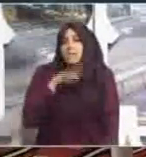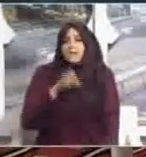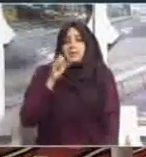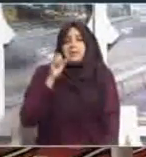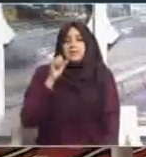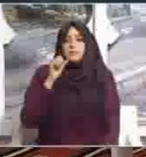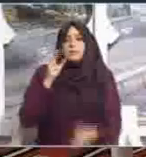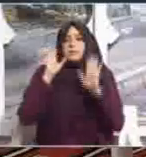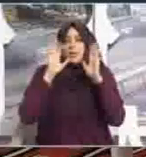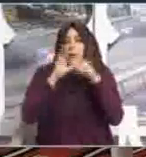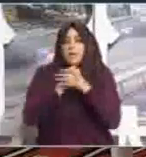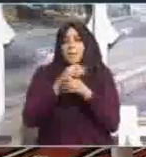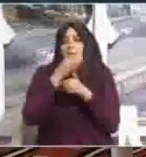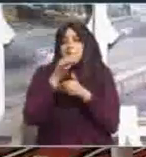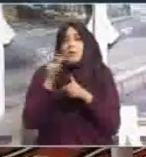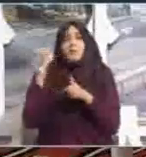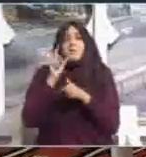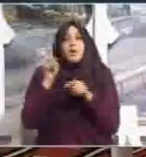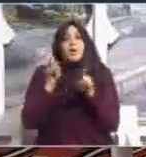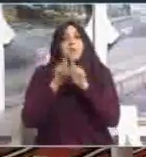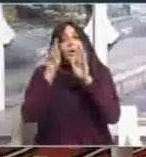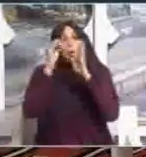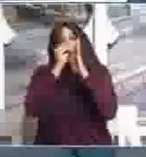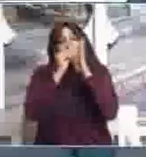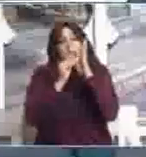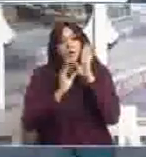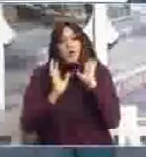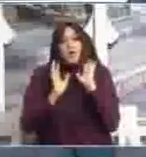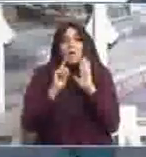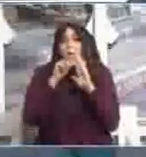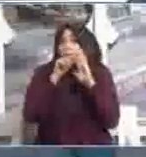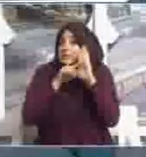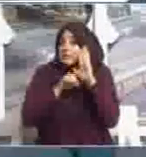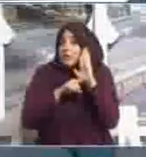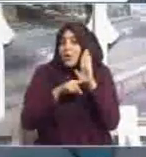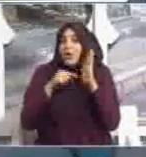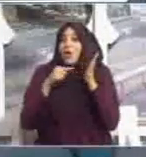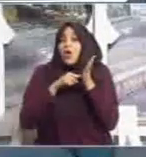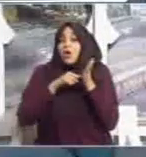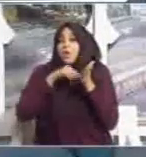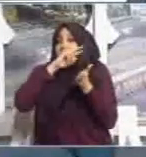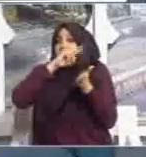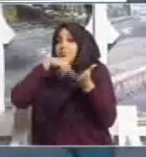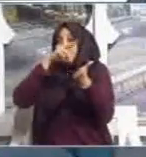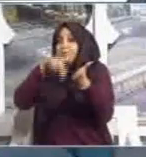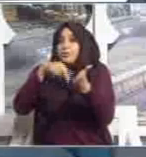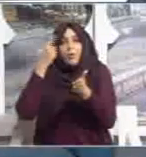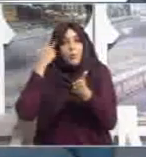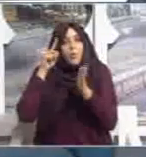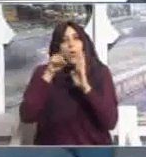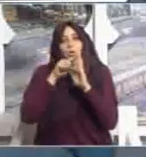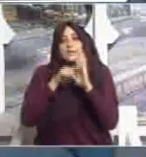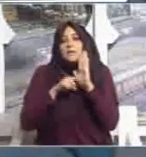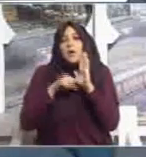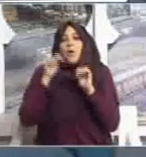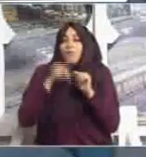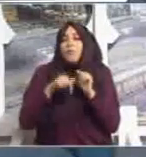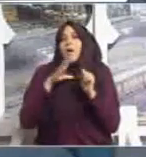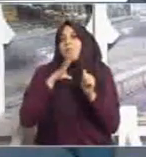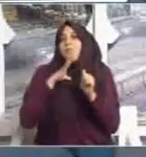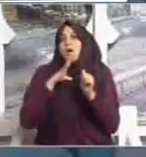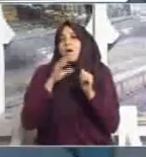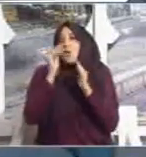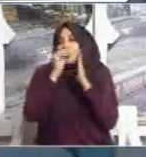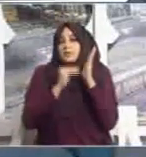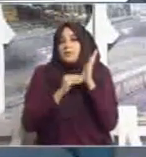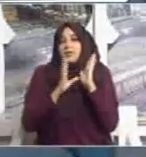عند شروطهم. ايوه المسلمون عند شروطهم. ايوه معناها لما مضيت عقد مضيت على شرط، الشرط لابد ان يكون، ما